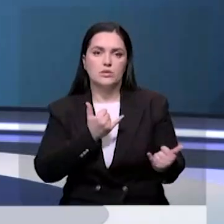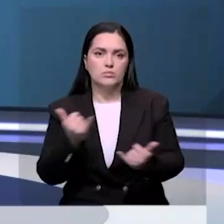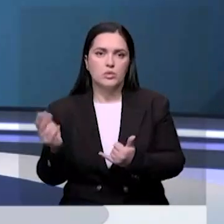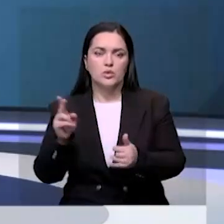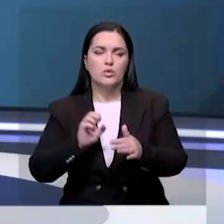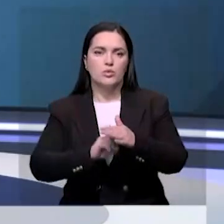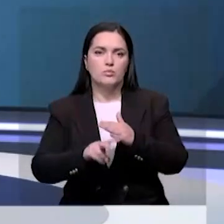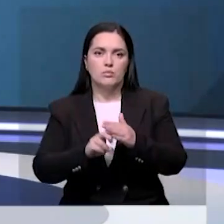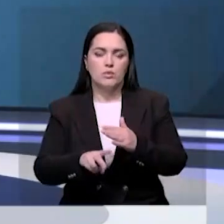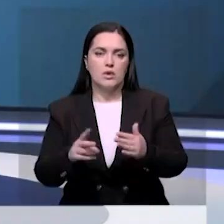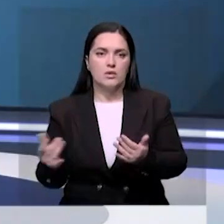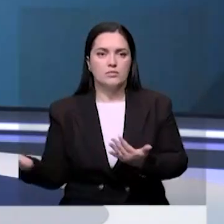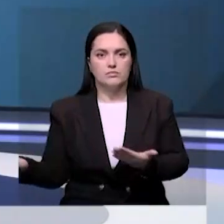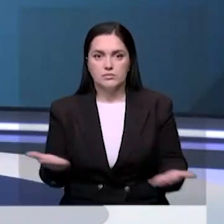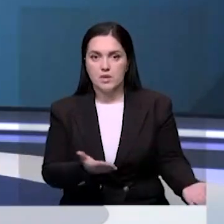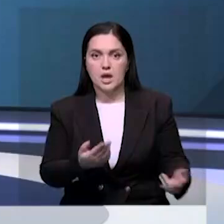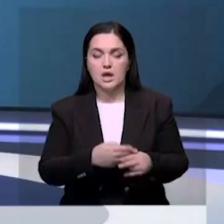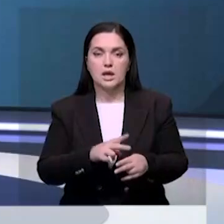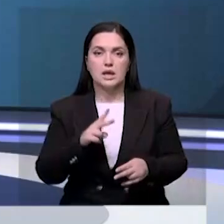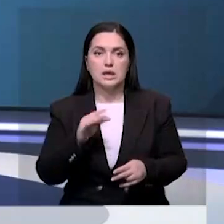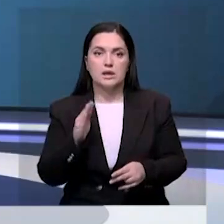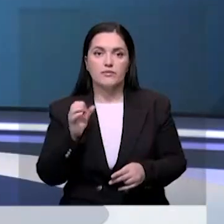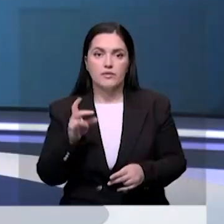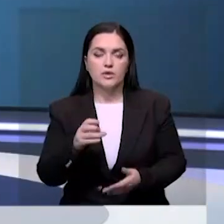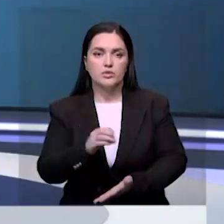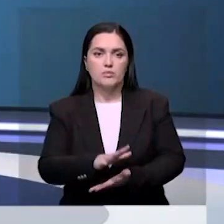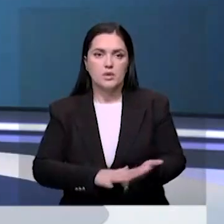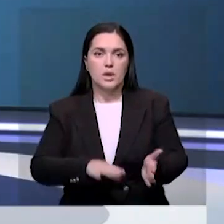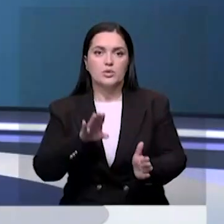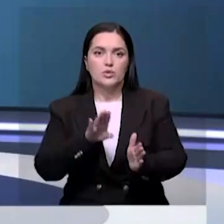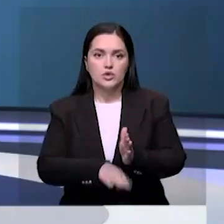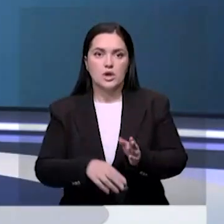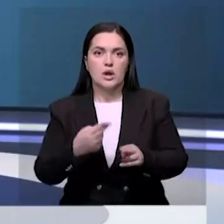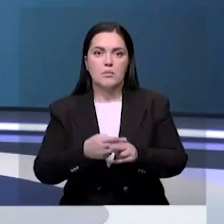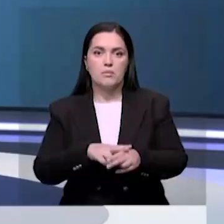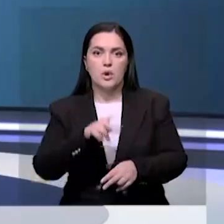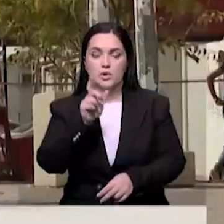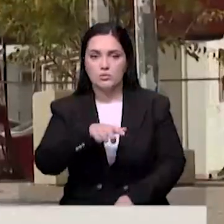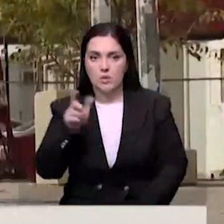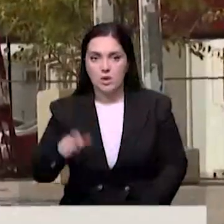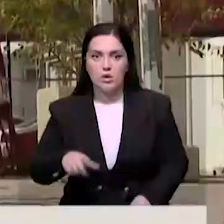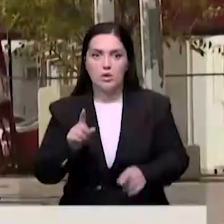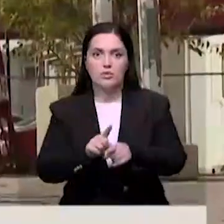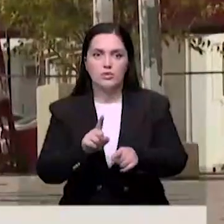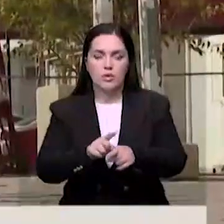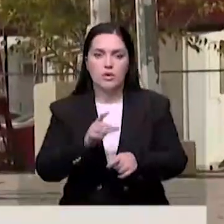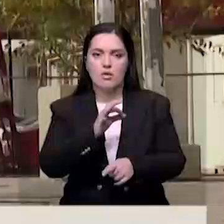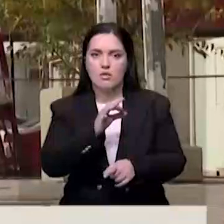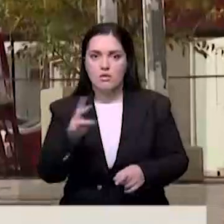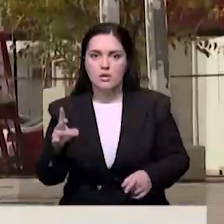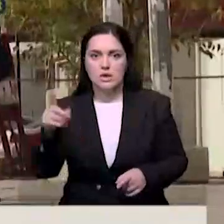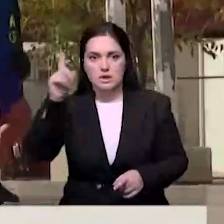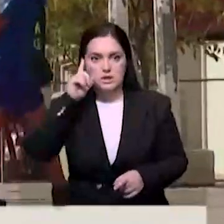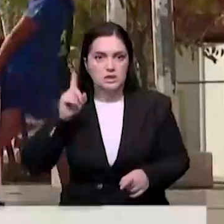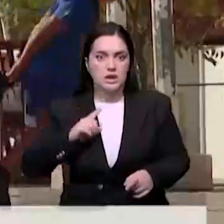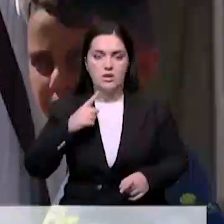лет предоставляет убежище нуждающимся. Между тем, ситуация в Ливане продолжает ухудшаться. Нападениям подвергаются как мирные жители,